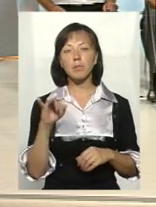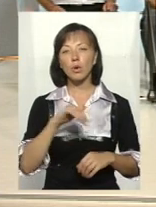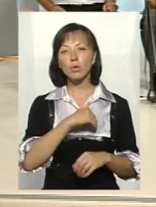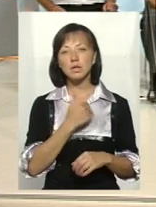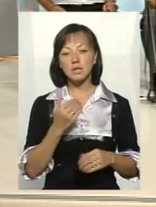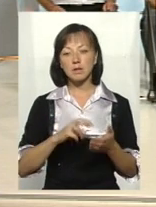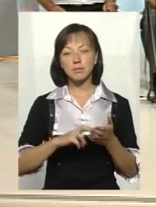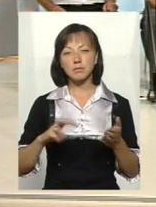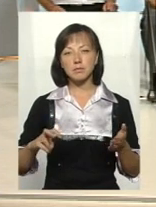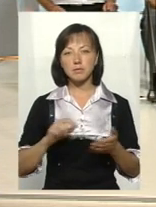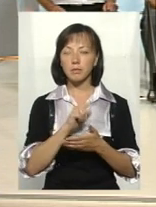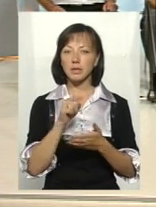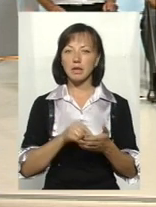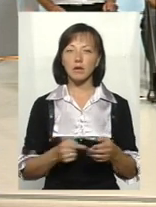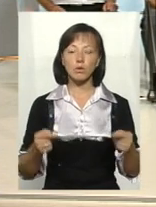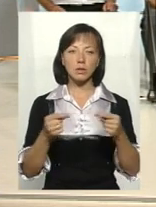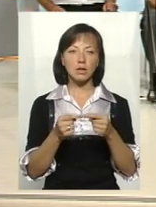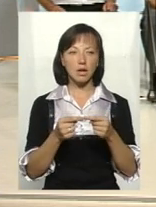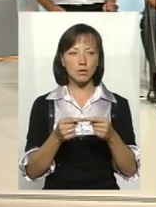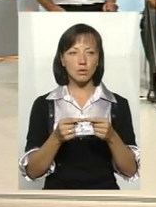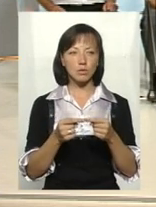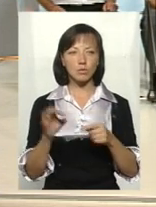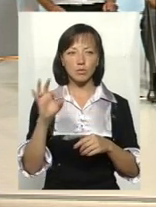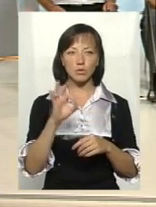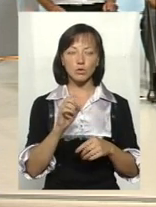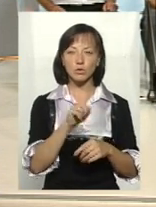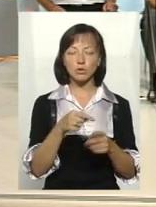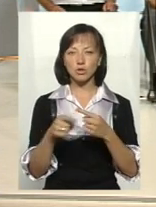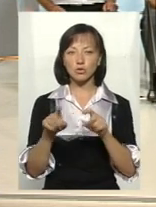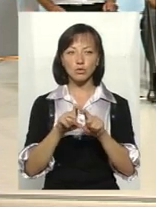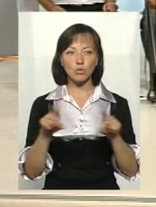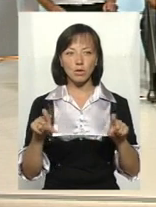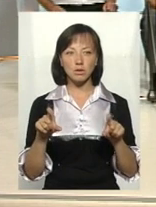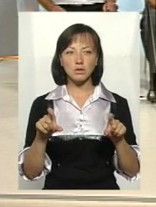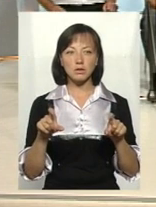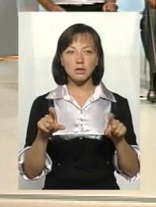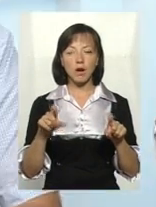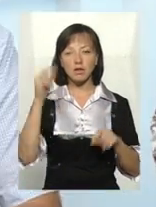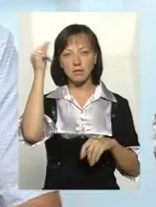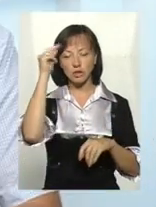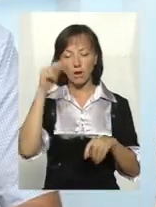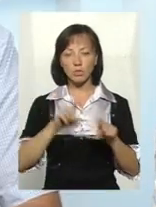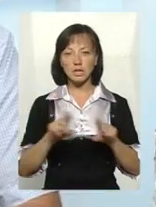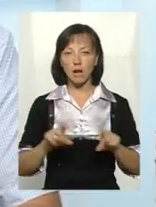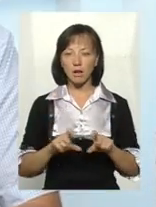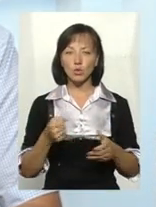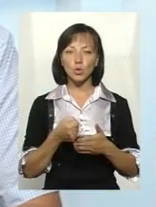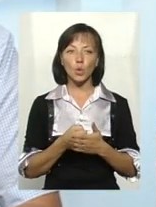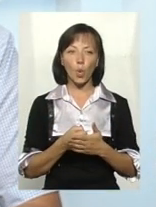від питань конкретно предметних щодо тої чи іншої школи або того чи іншого навчального закладу